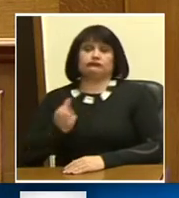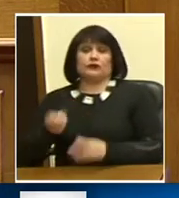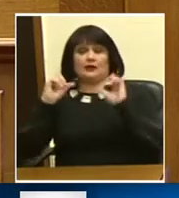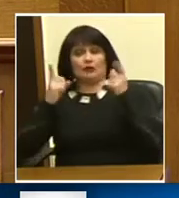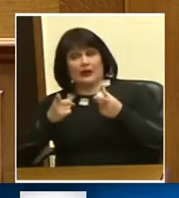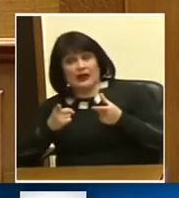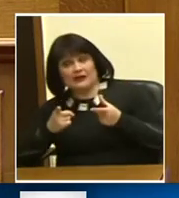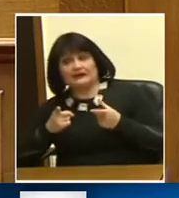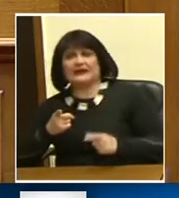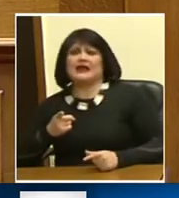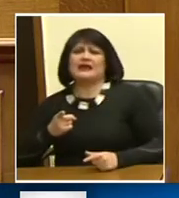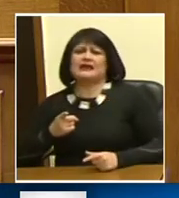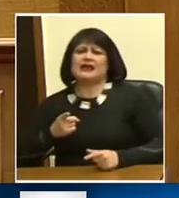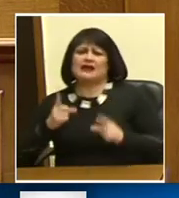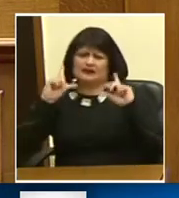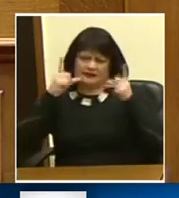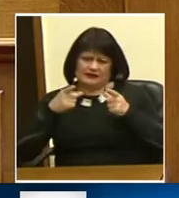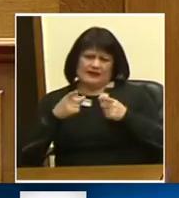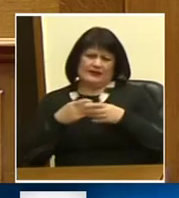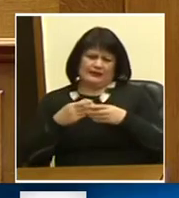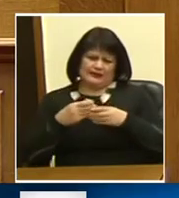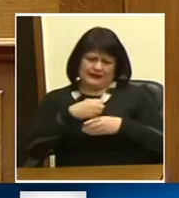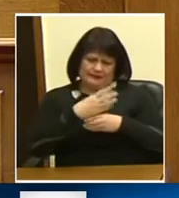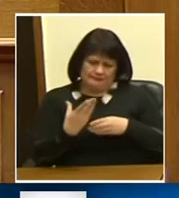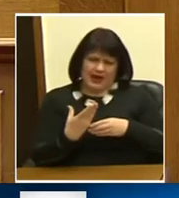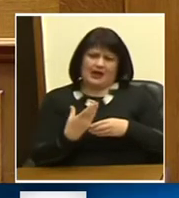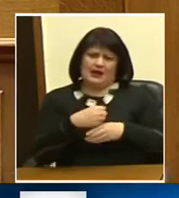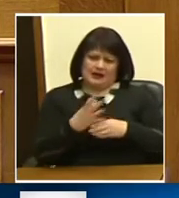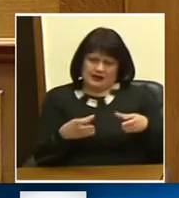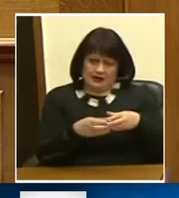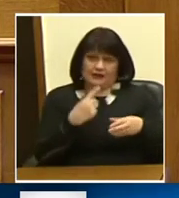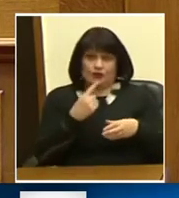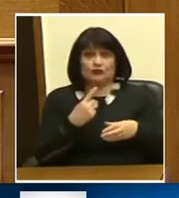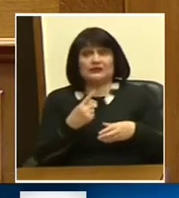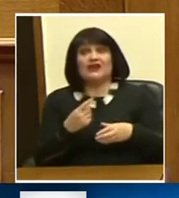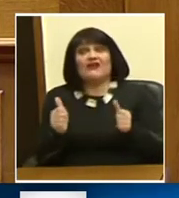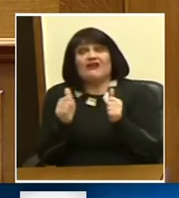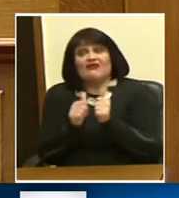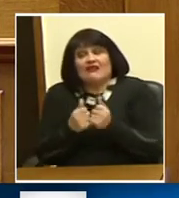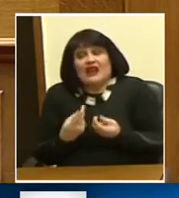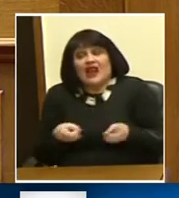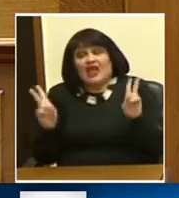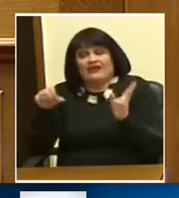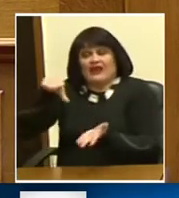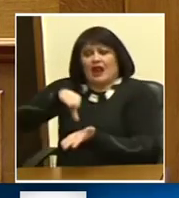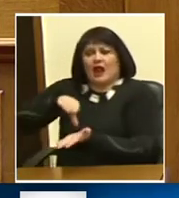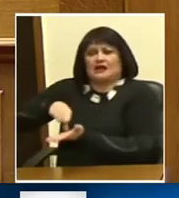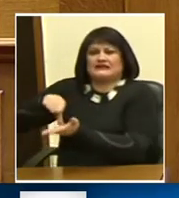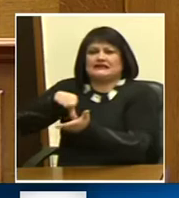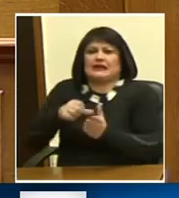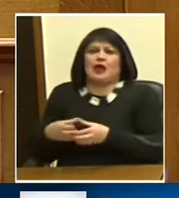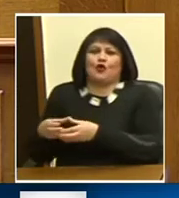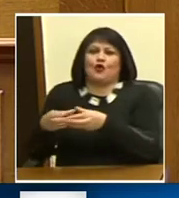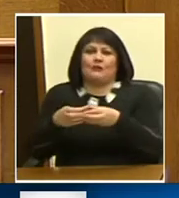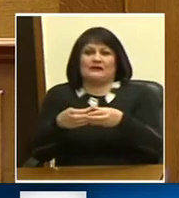Δημοκρατίας και του Κινάλ ότι είναι φιλελεύθερα αστικά κόμματα. Είναι απευθείας από το